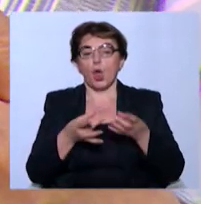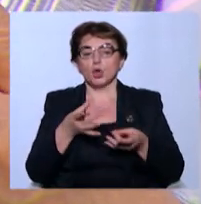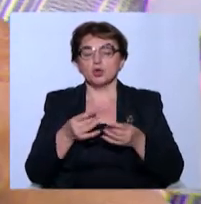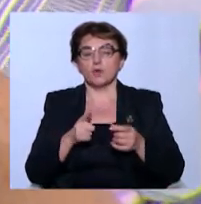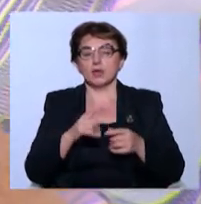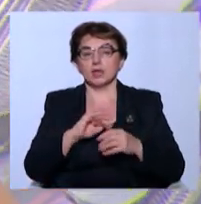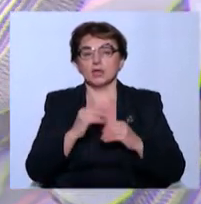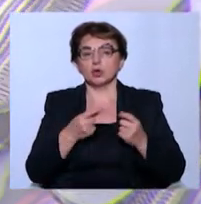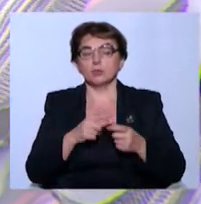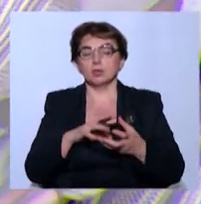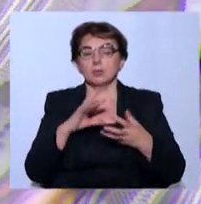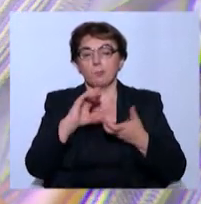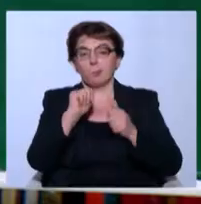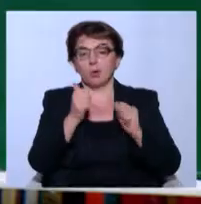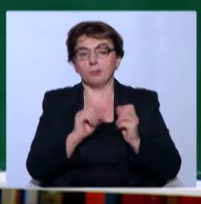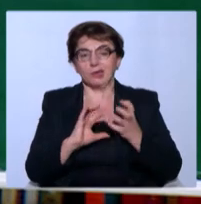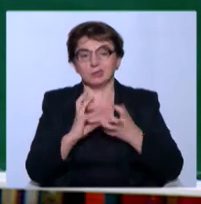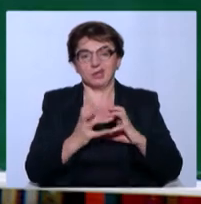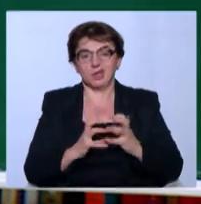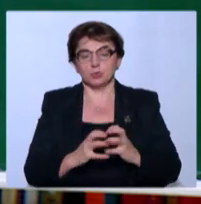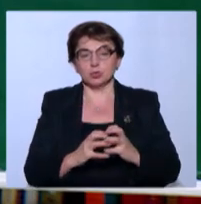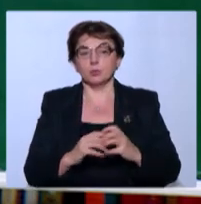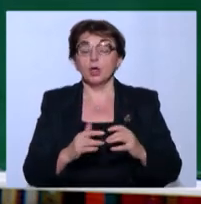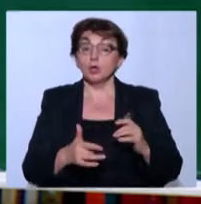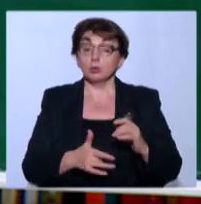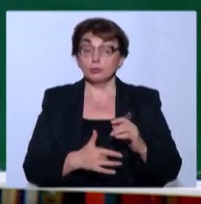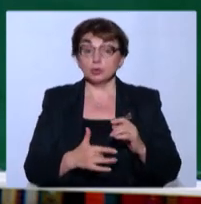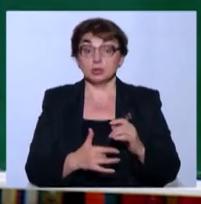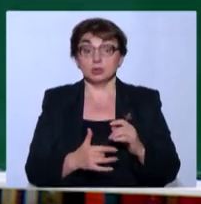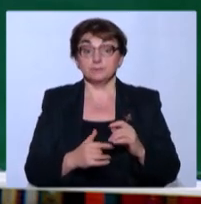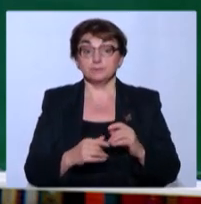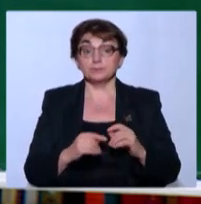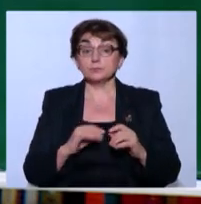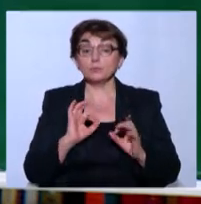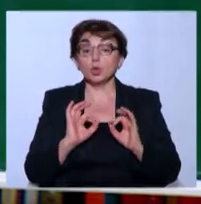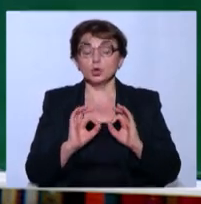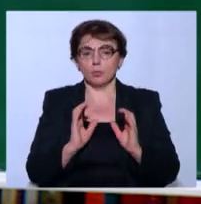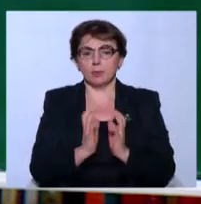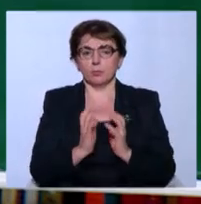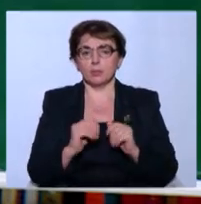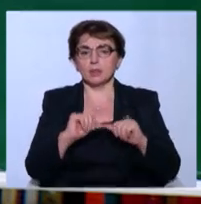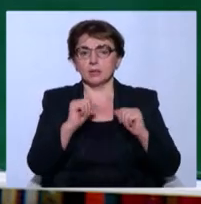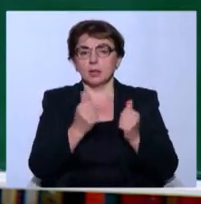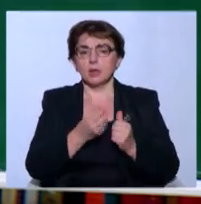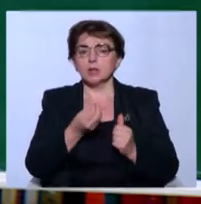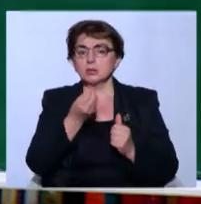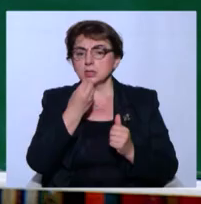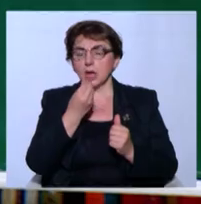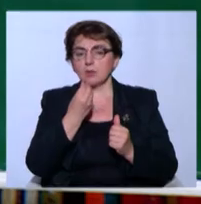რომელსაც აქვს დანაოჭებული ფორმა. კუჭის ზომა და ფორმა დამოკიდებულია